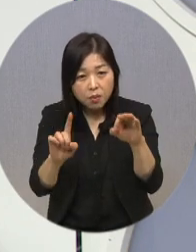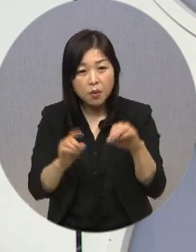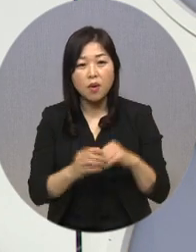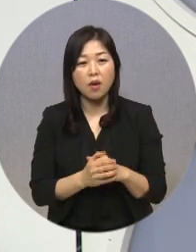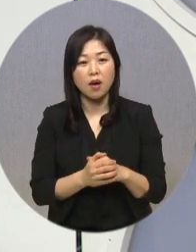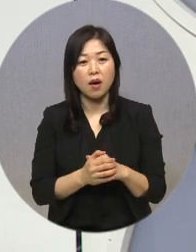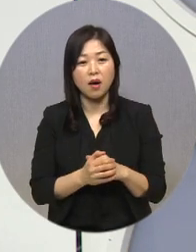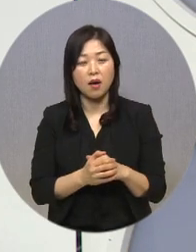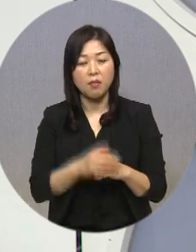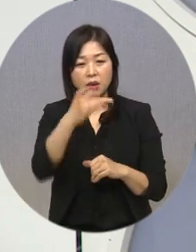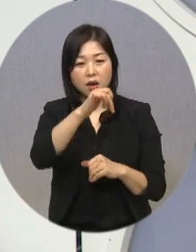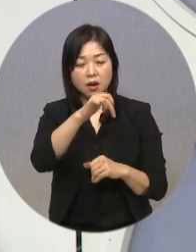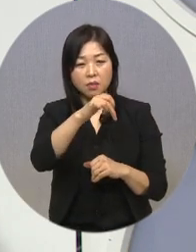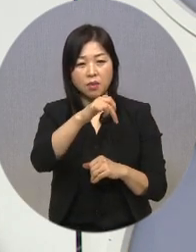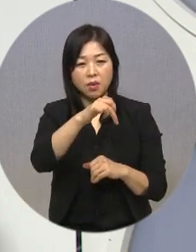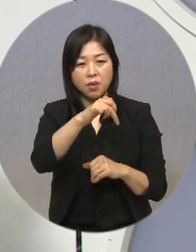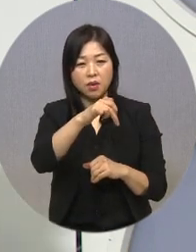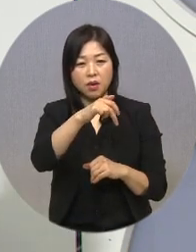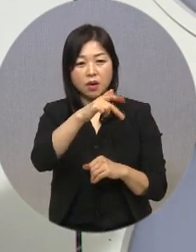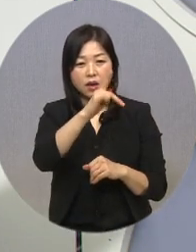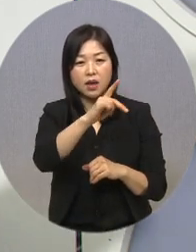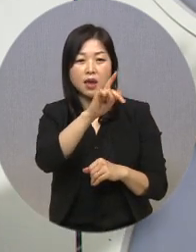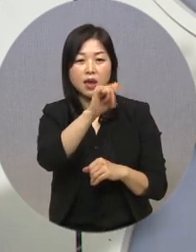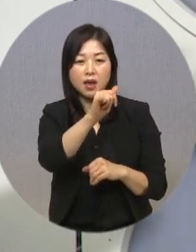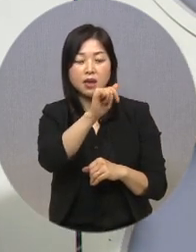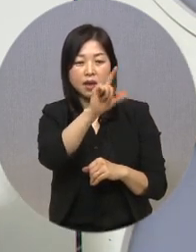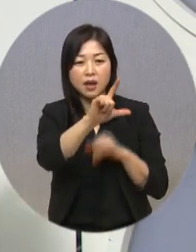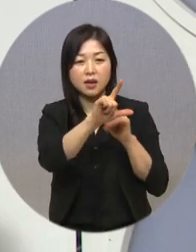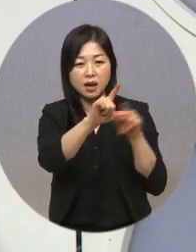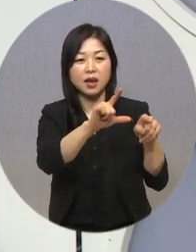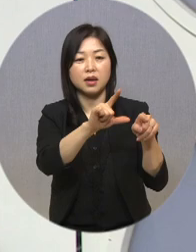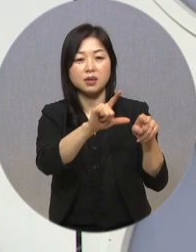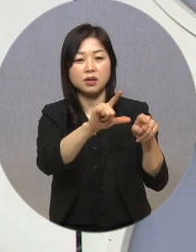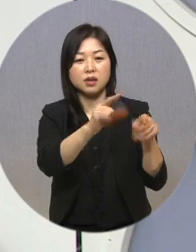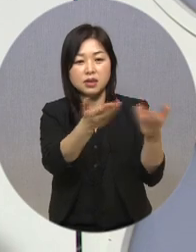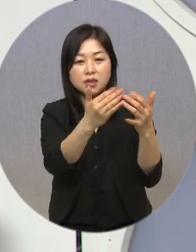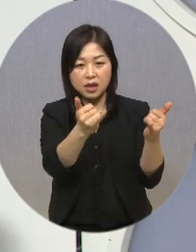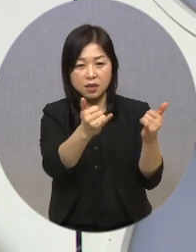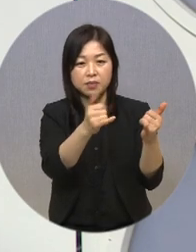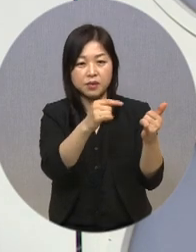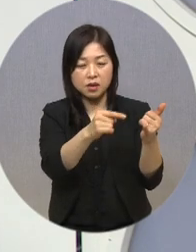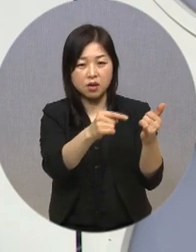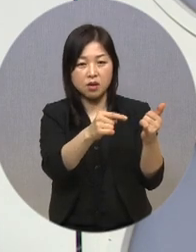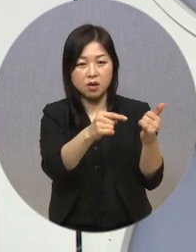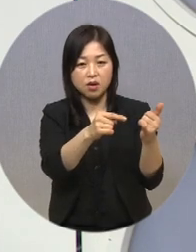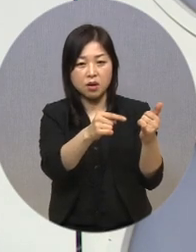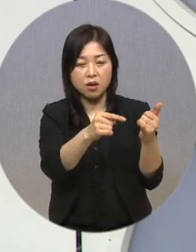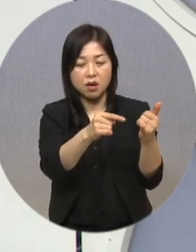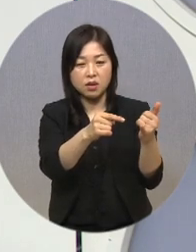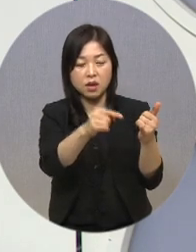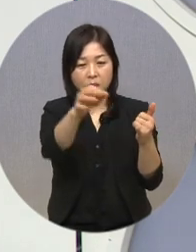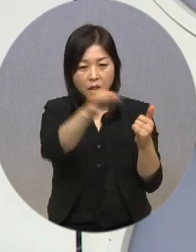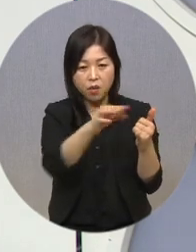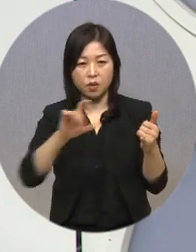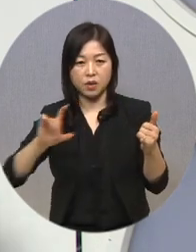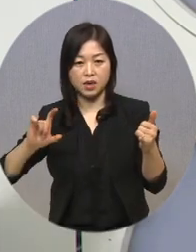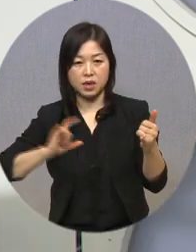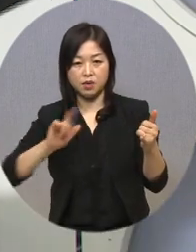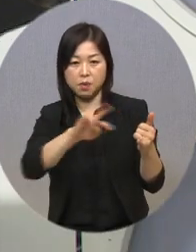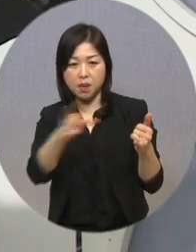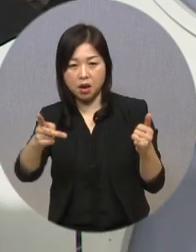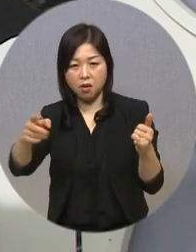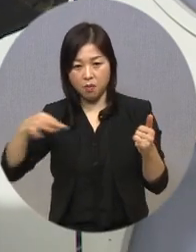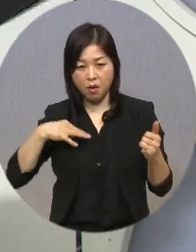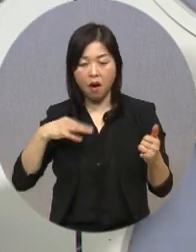칼의 직원이다. 근데 그걸 칼한테서 받고 이걸 자기 이름으로 바꿔서 준 것이